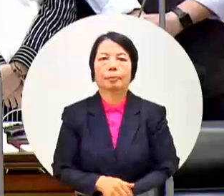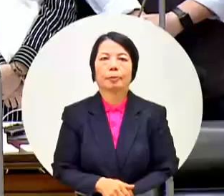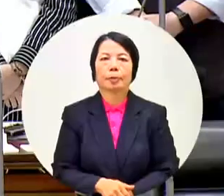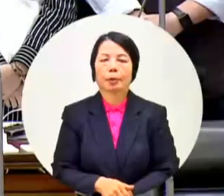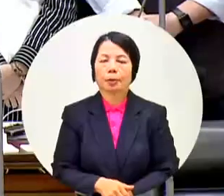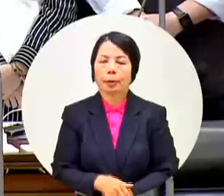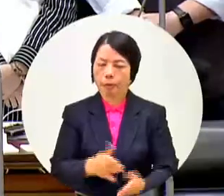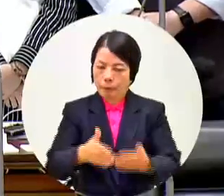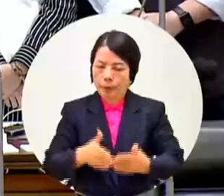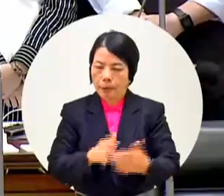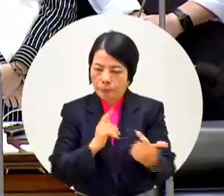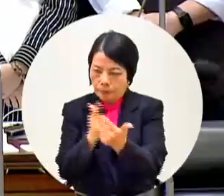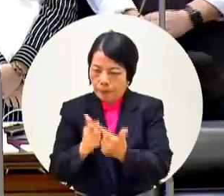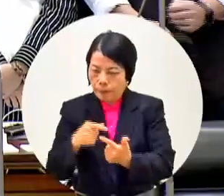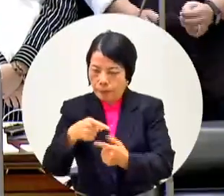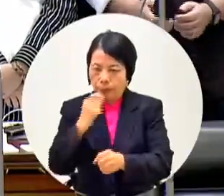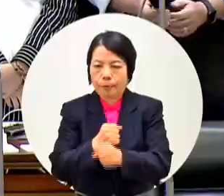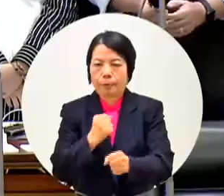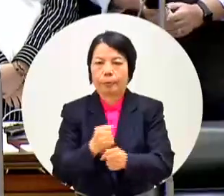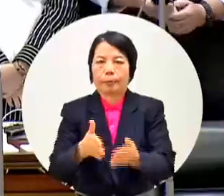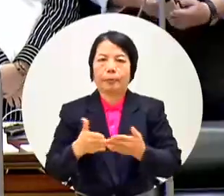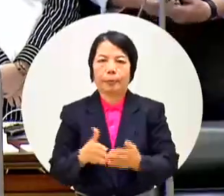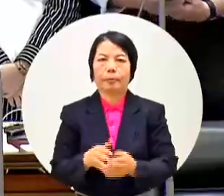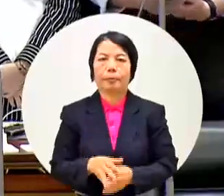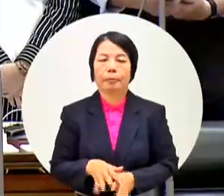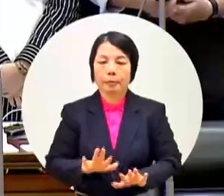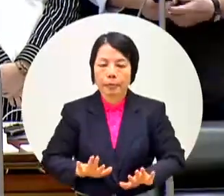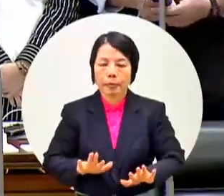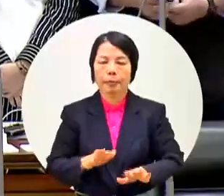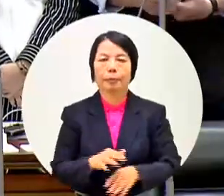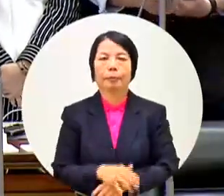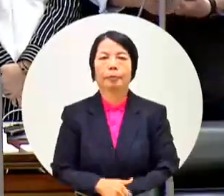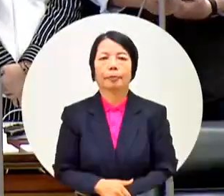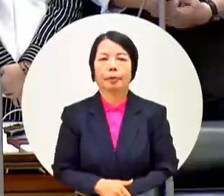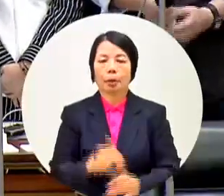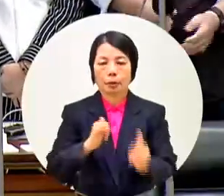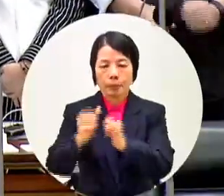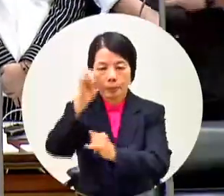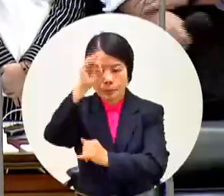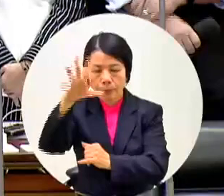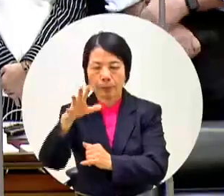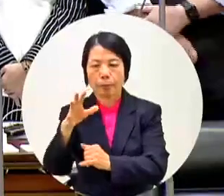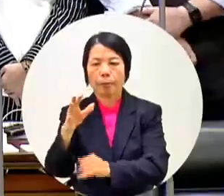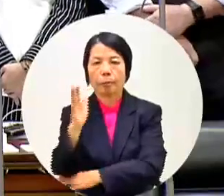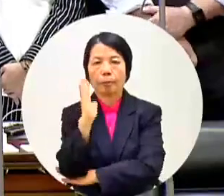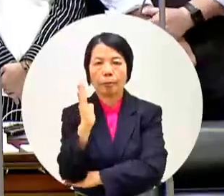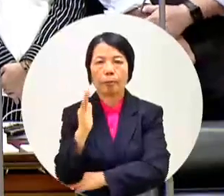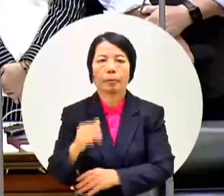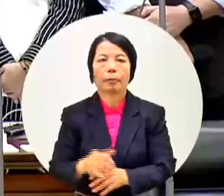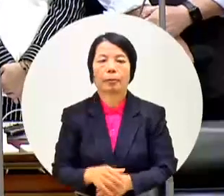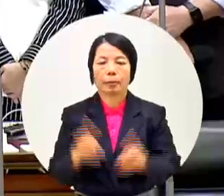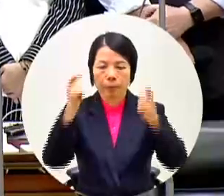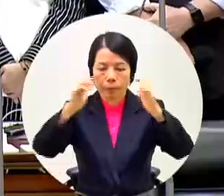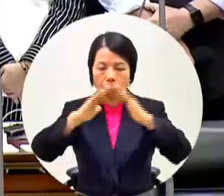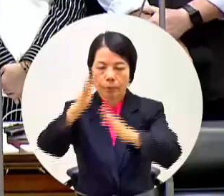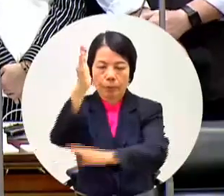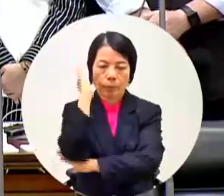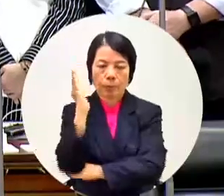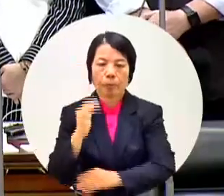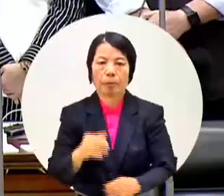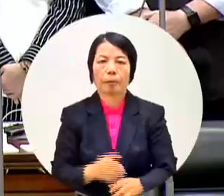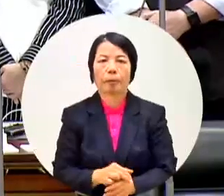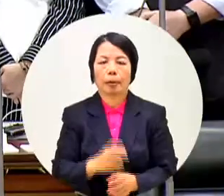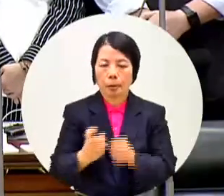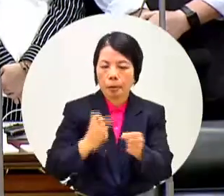吼啊，包括啊这民进党政府这二十年来，高雄市并无敢做甲非常让市民